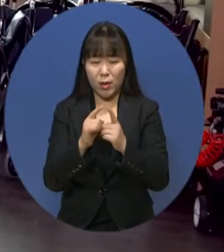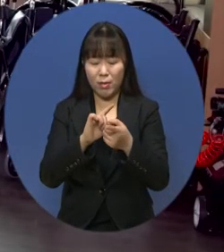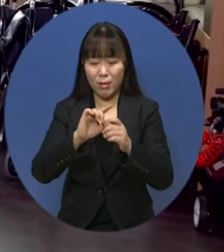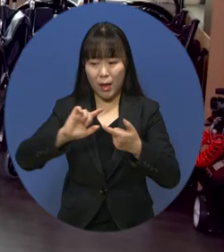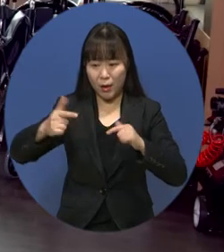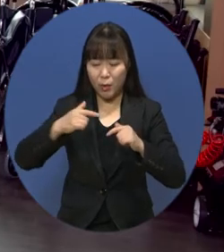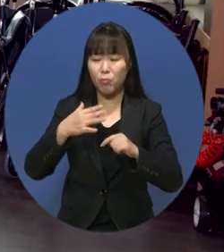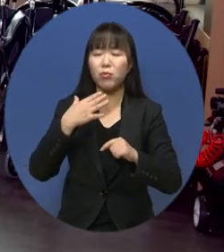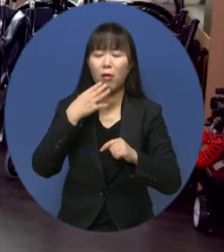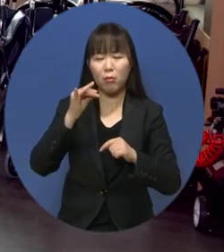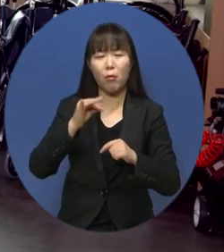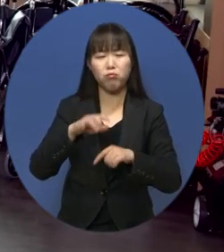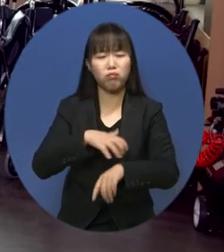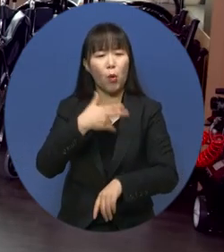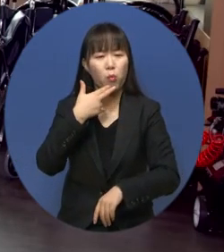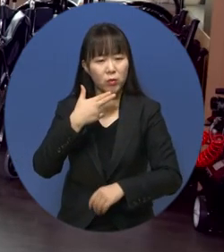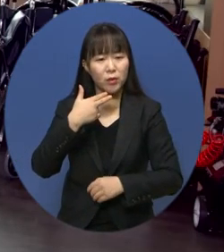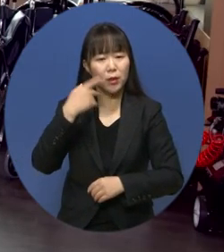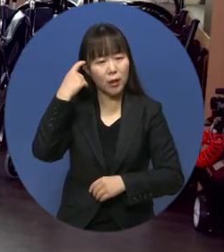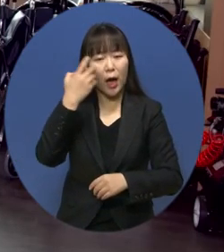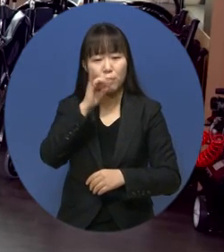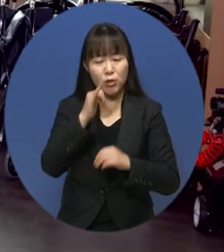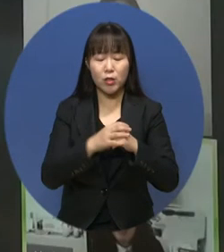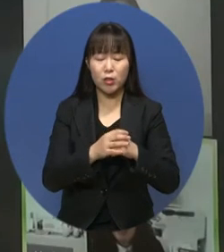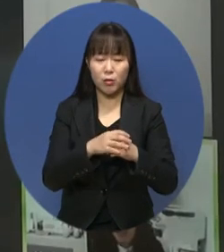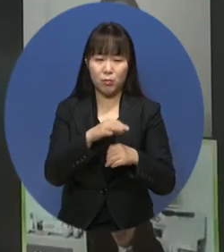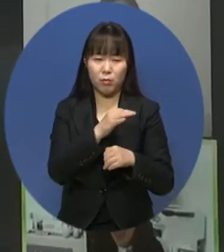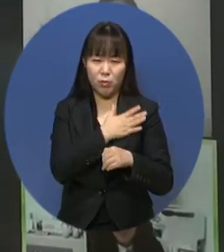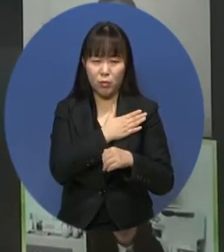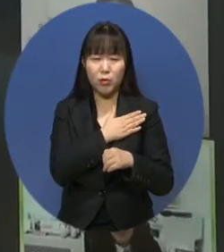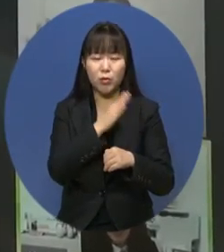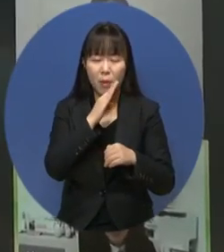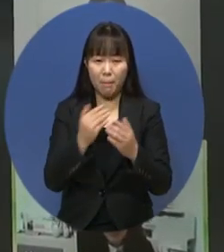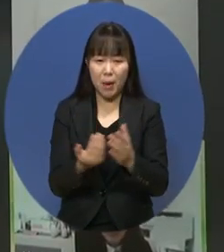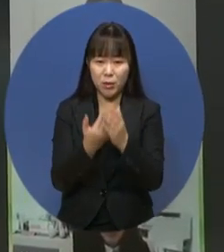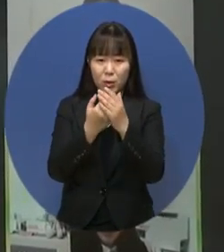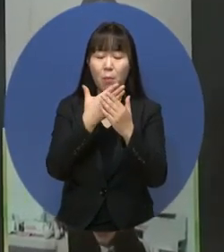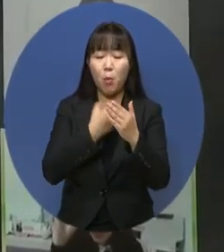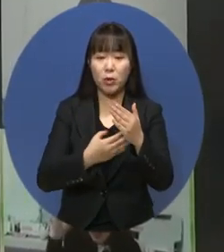불편함 없이 인식할 수 있는 선진 복지사회